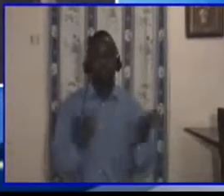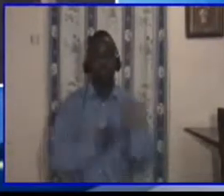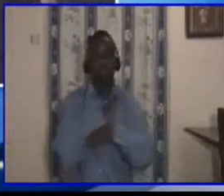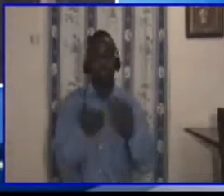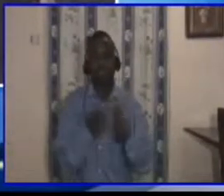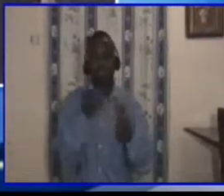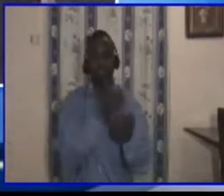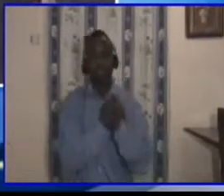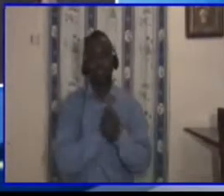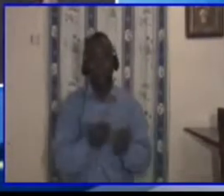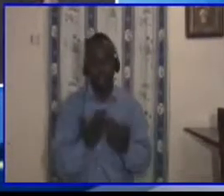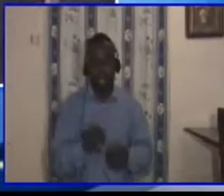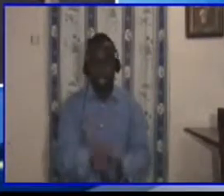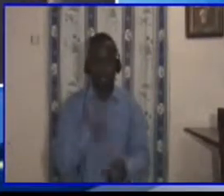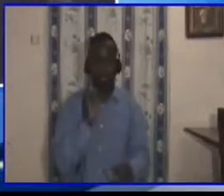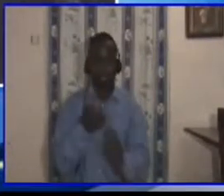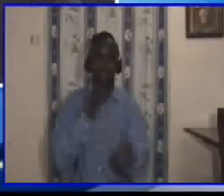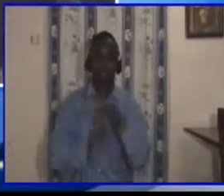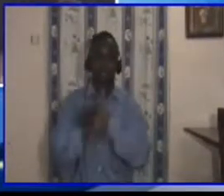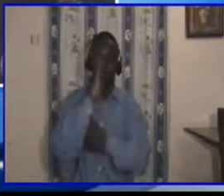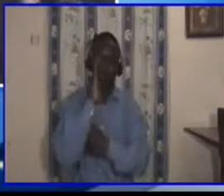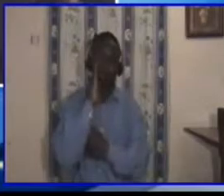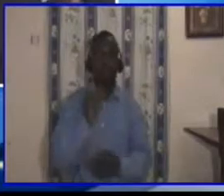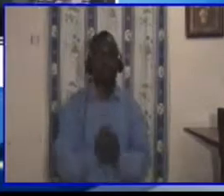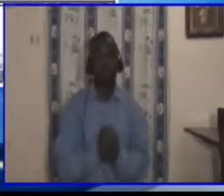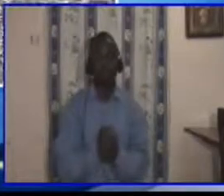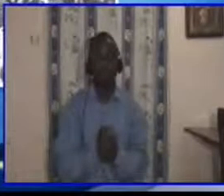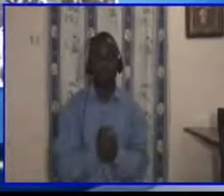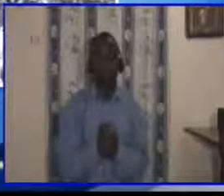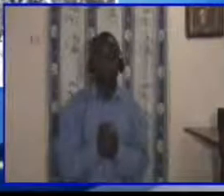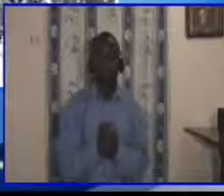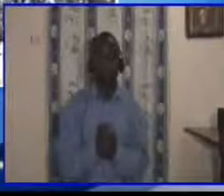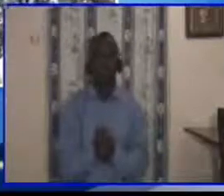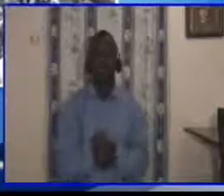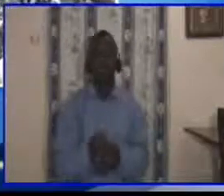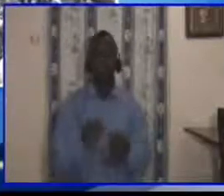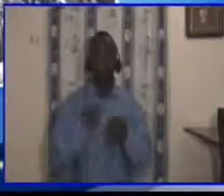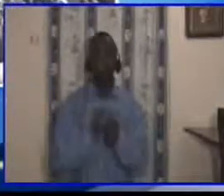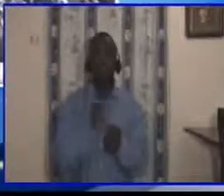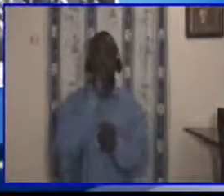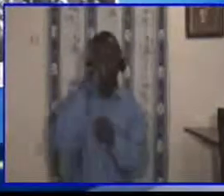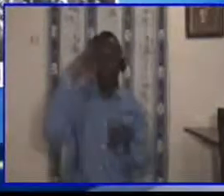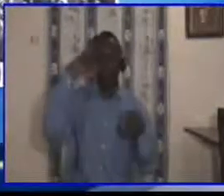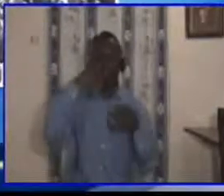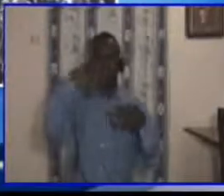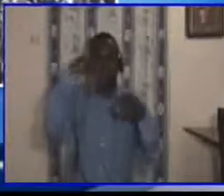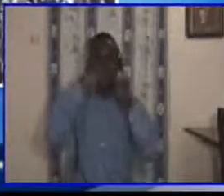che si tratti di guarigione di salvezza o di rivelazione